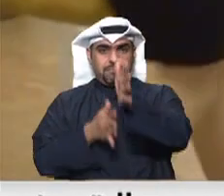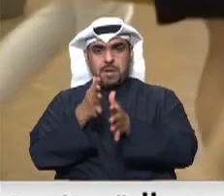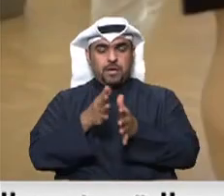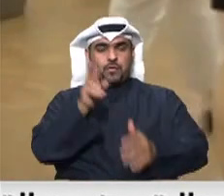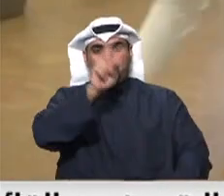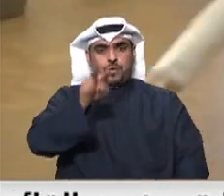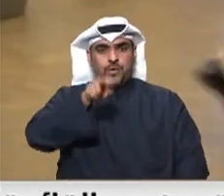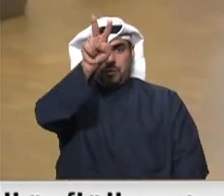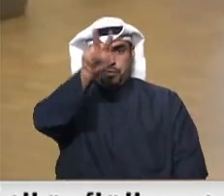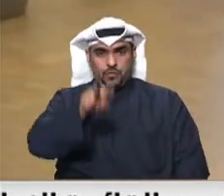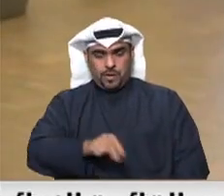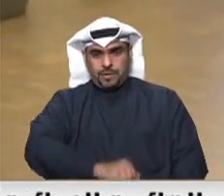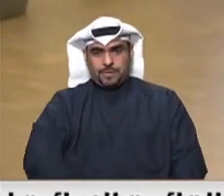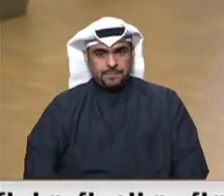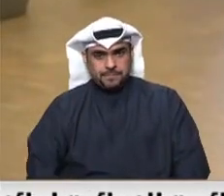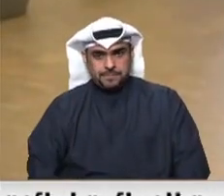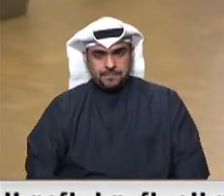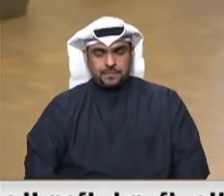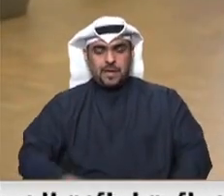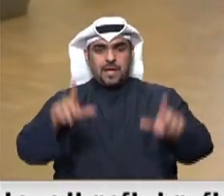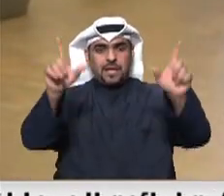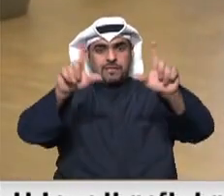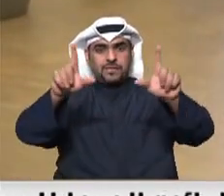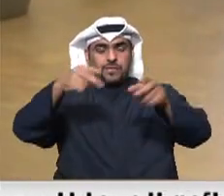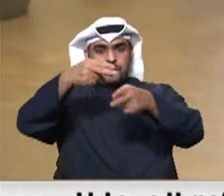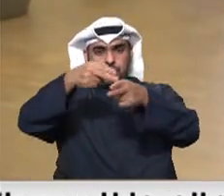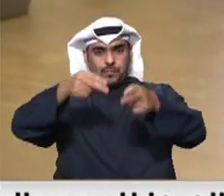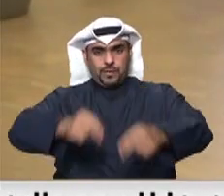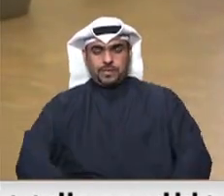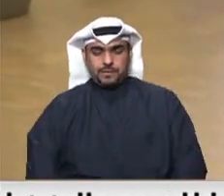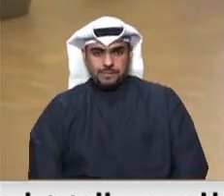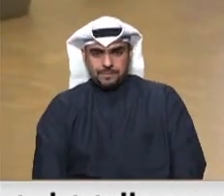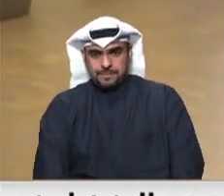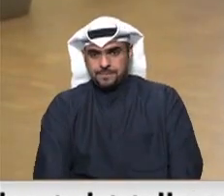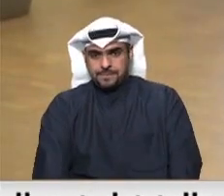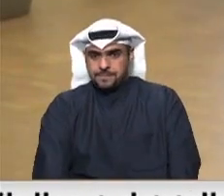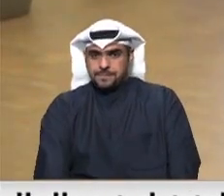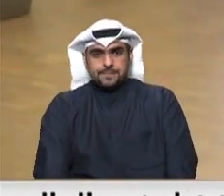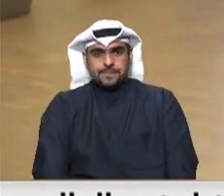حتى نهاية العام الحالي. دينا أبي صعب، جنيف، تلفزيون دولة الكويت.